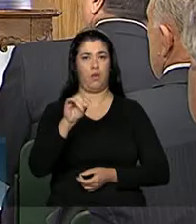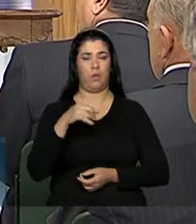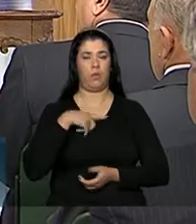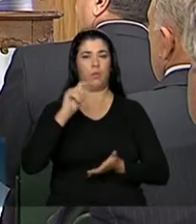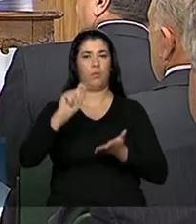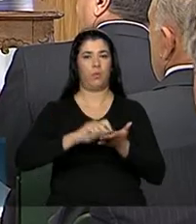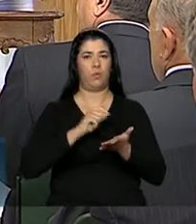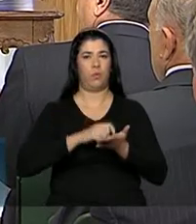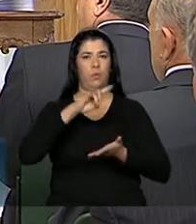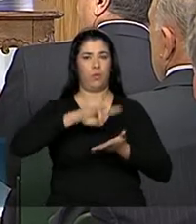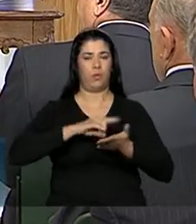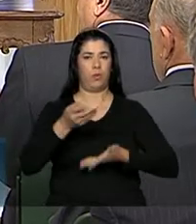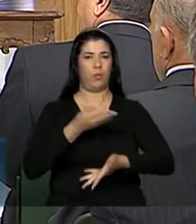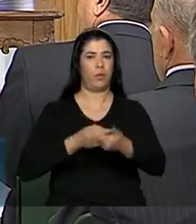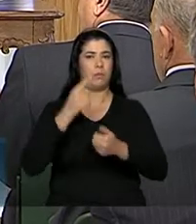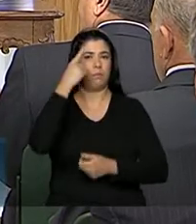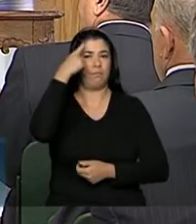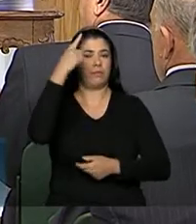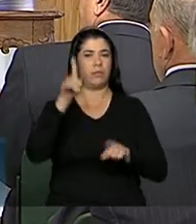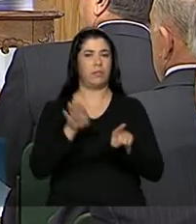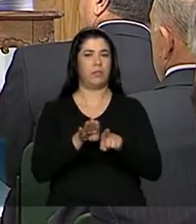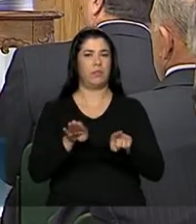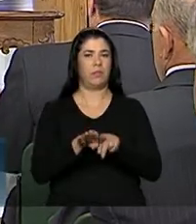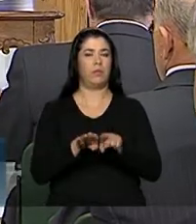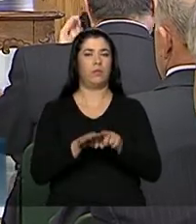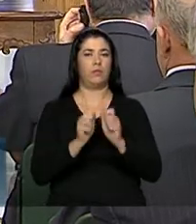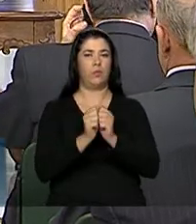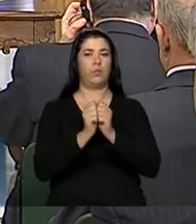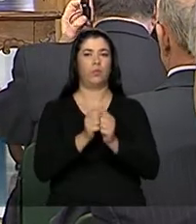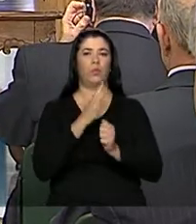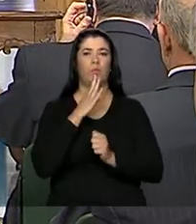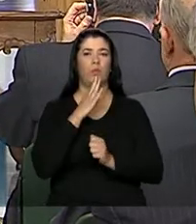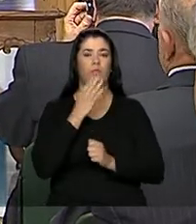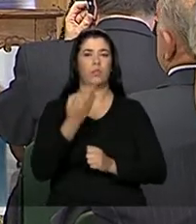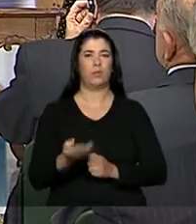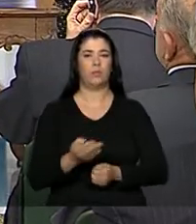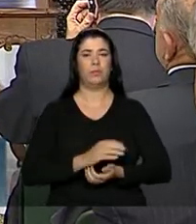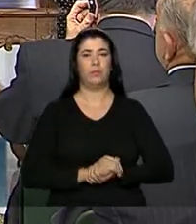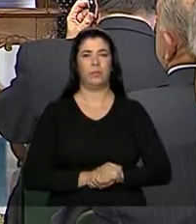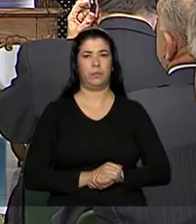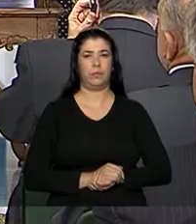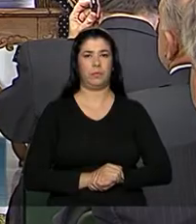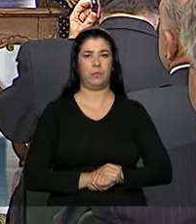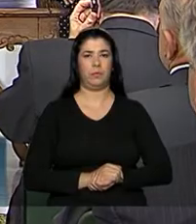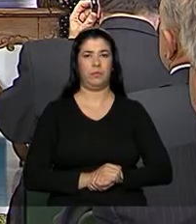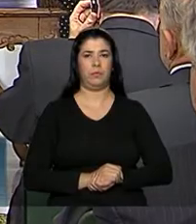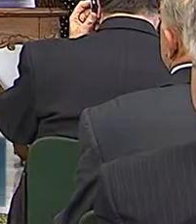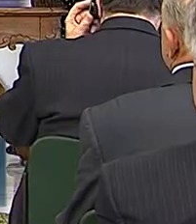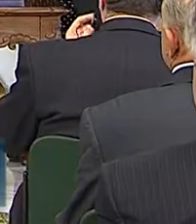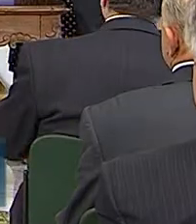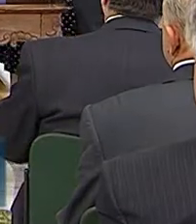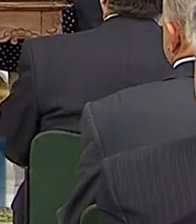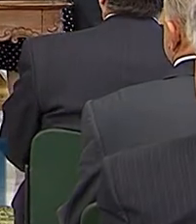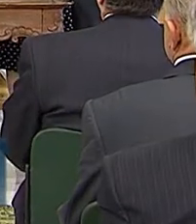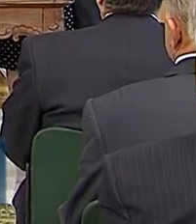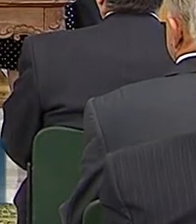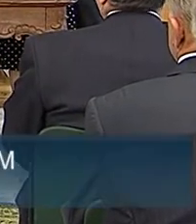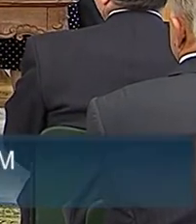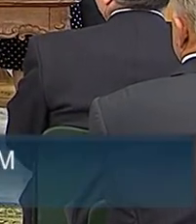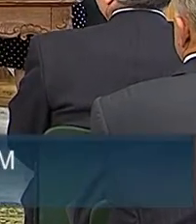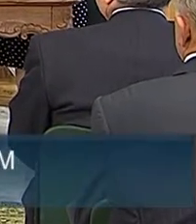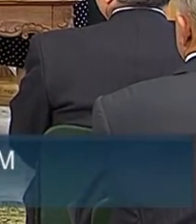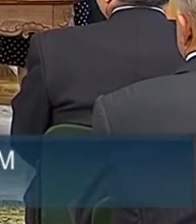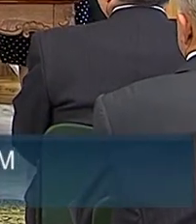e sociedade baseada no conhecimento. 다음에는 대한민국 미래창조과학부와 브라질